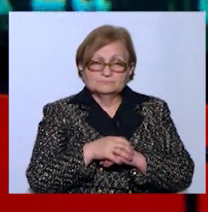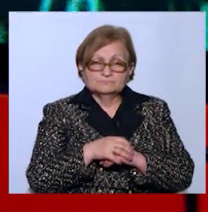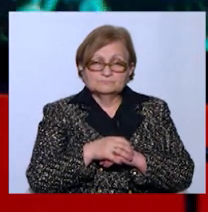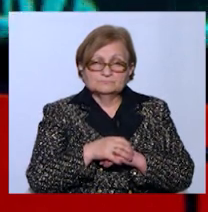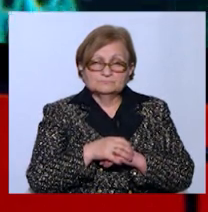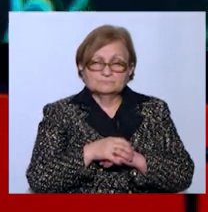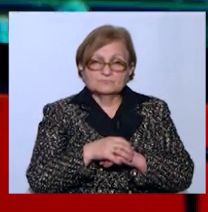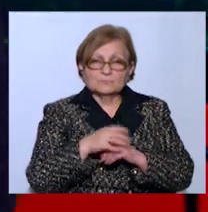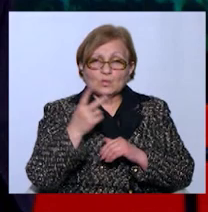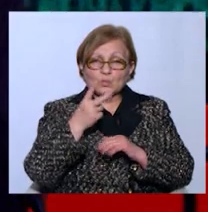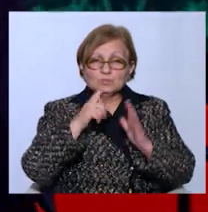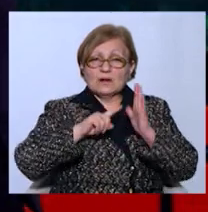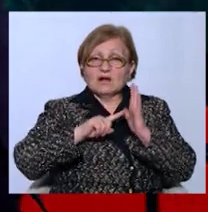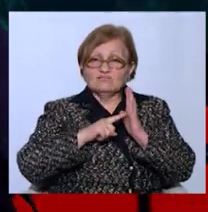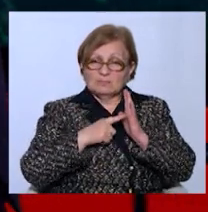უნდა გავამრავლო